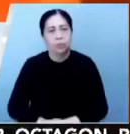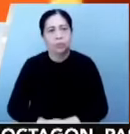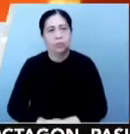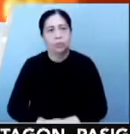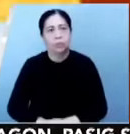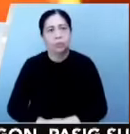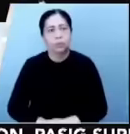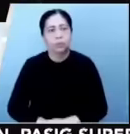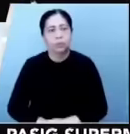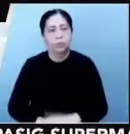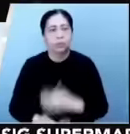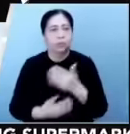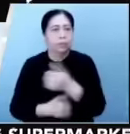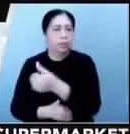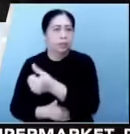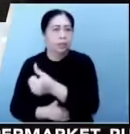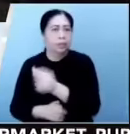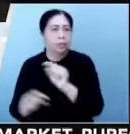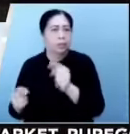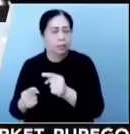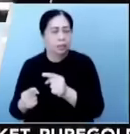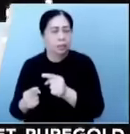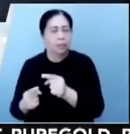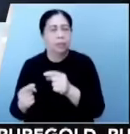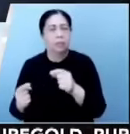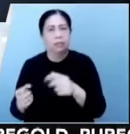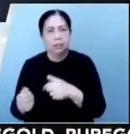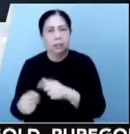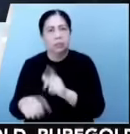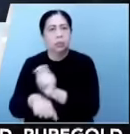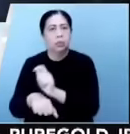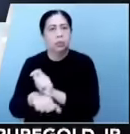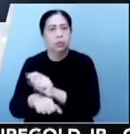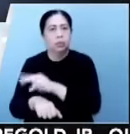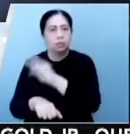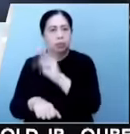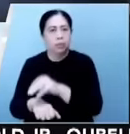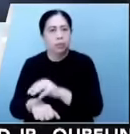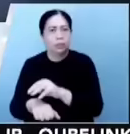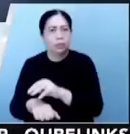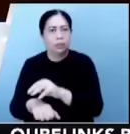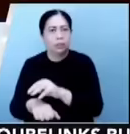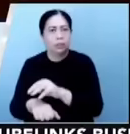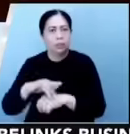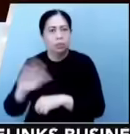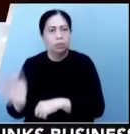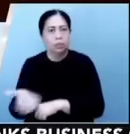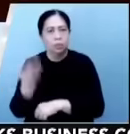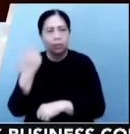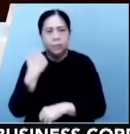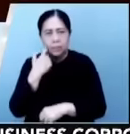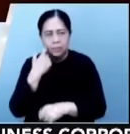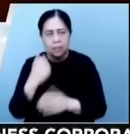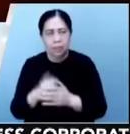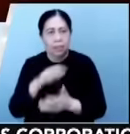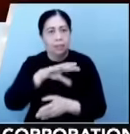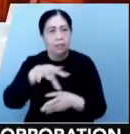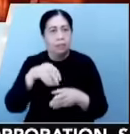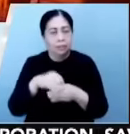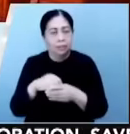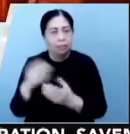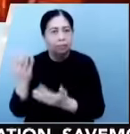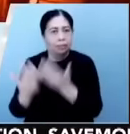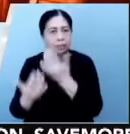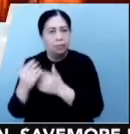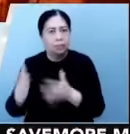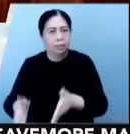10 naman ang sugatan sa sunog na sumiklab sa Tondo, Maynila, mag-aalas 2 naman ang madaling araw kanina. Nadamay rin sa sunog ang isang gusali na